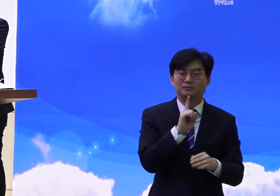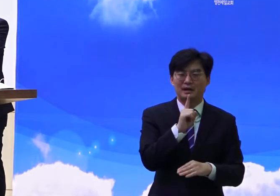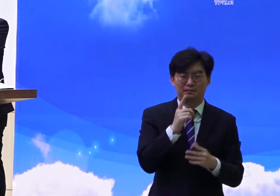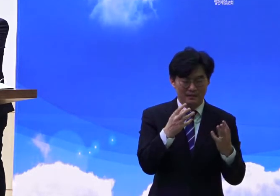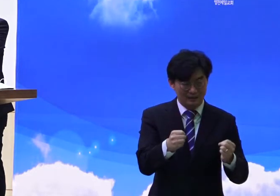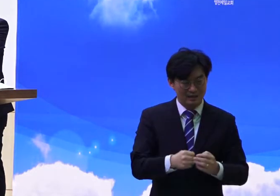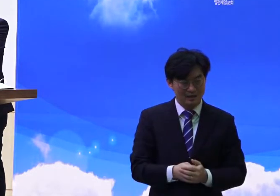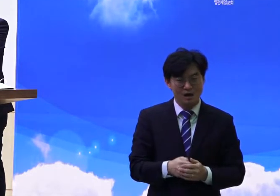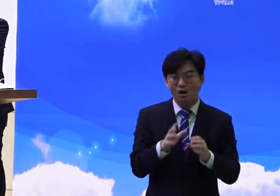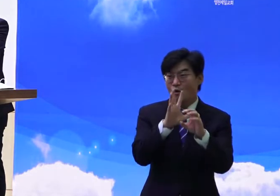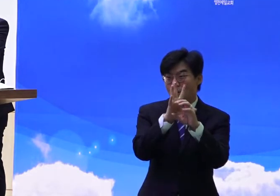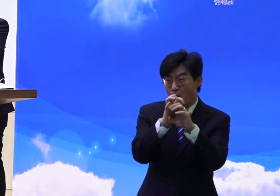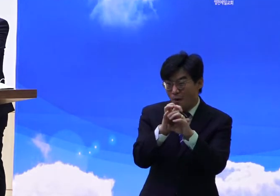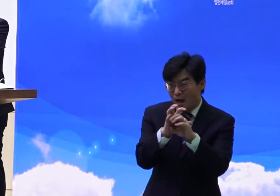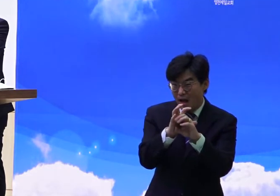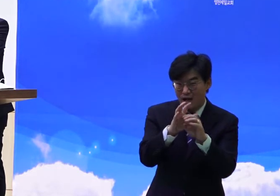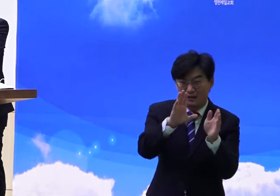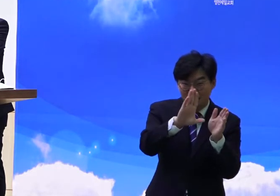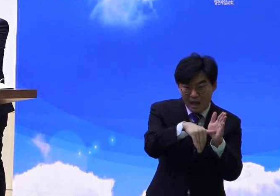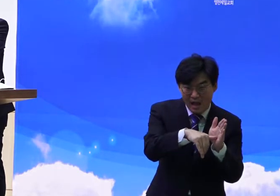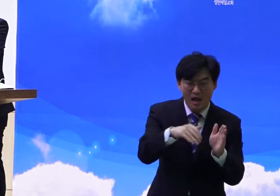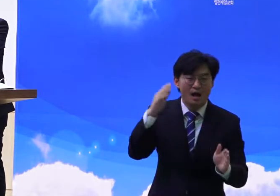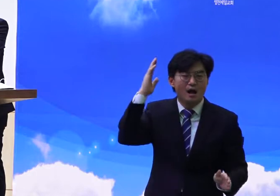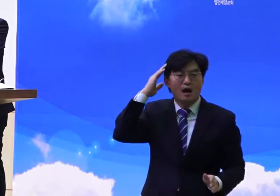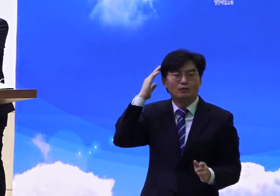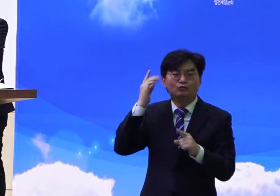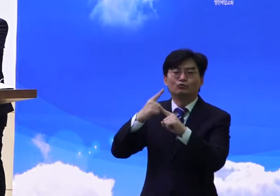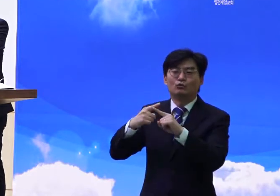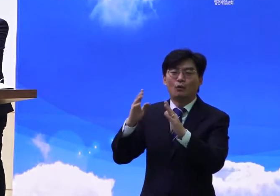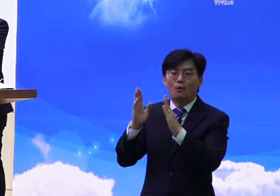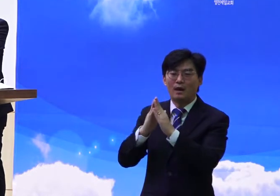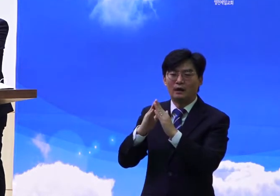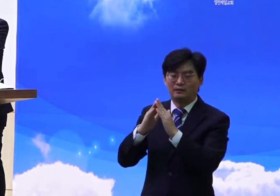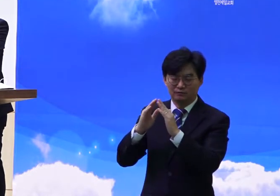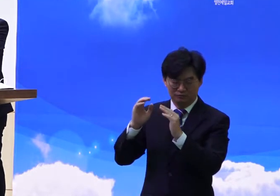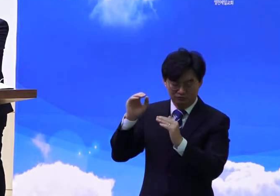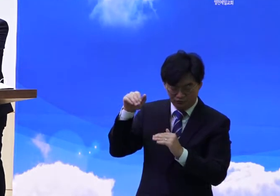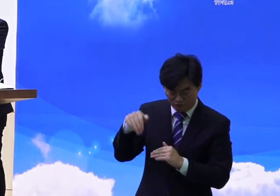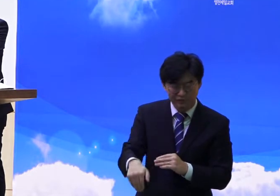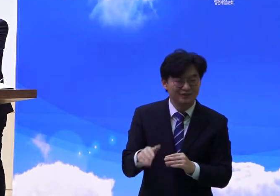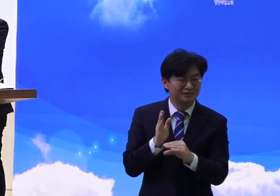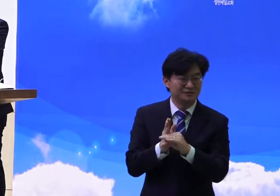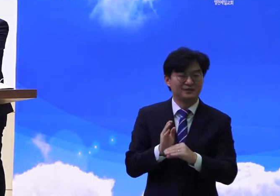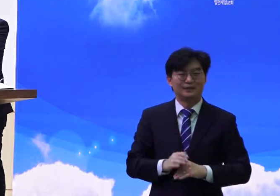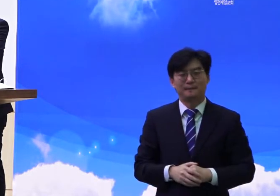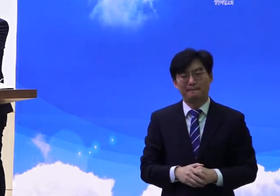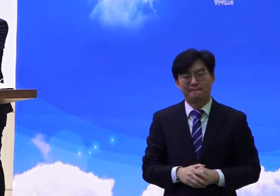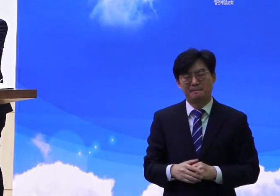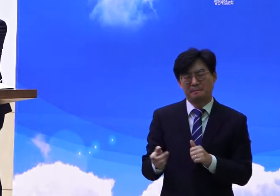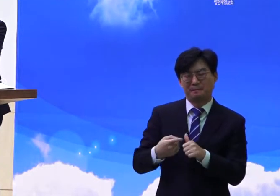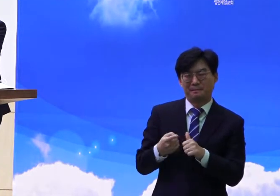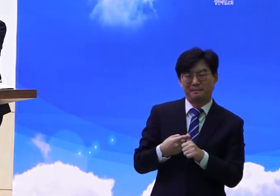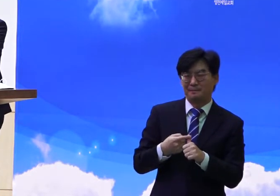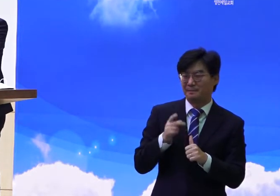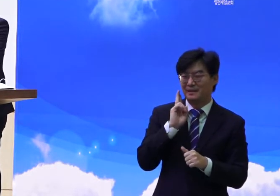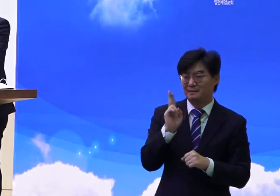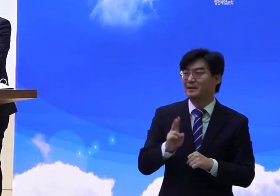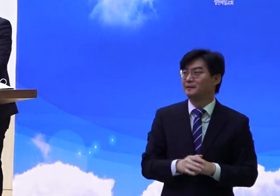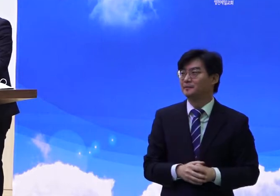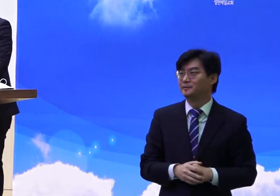터널 속 한국 교회 신뢰도 급락, 이런 제목인데, 제목도 좀 충격적이긴